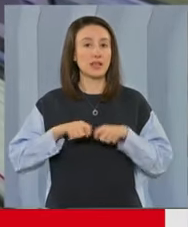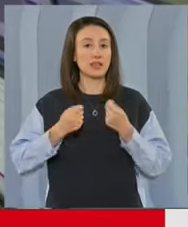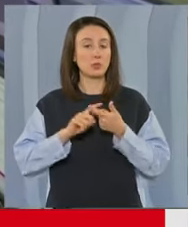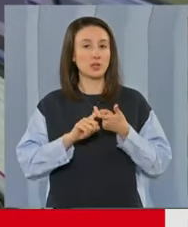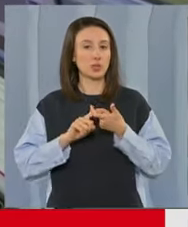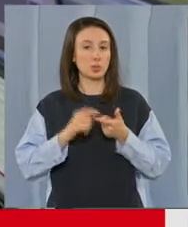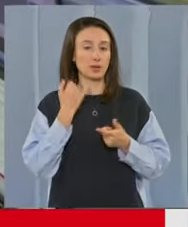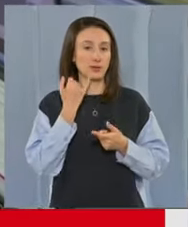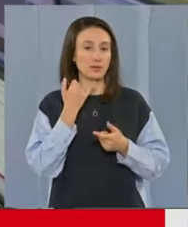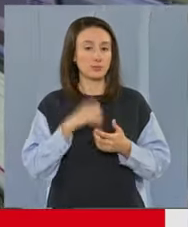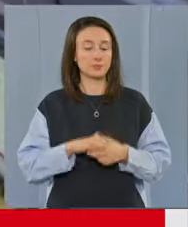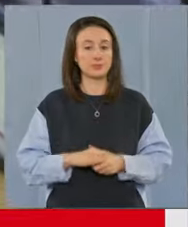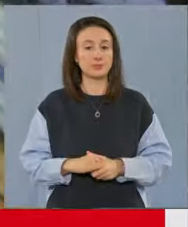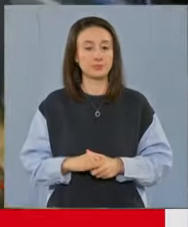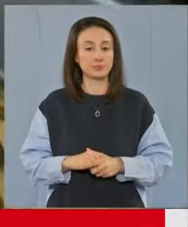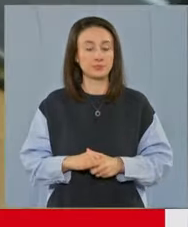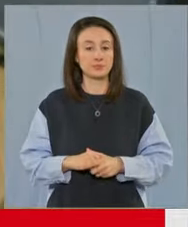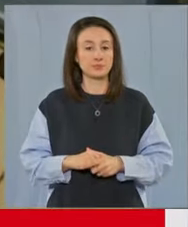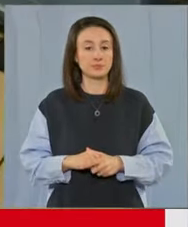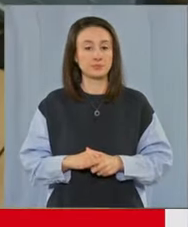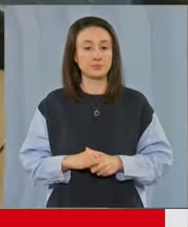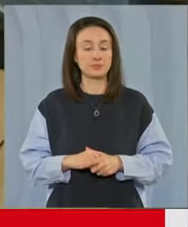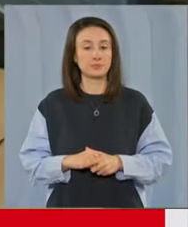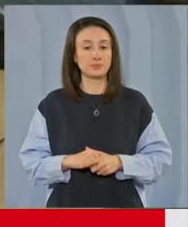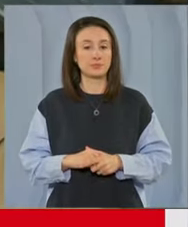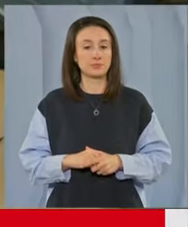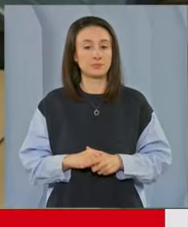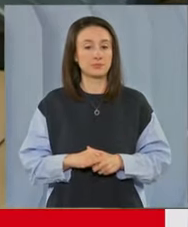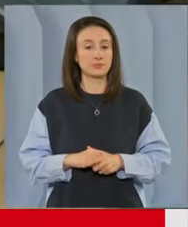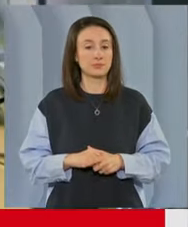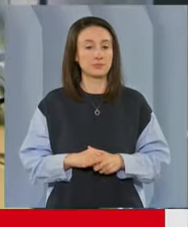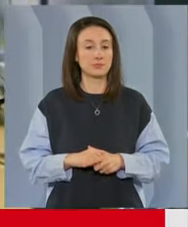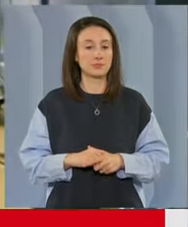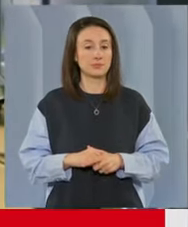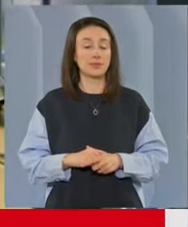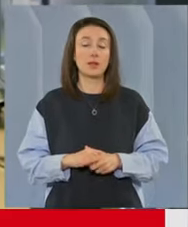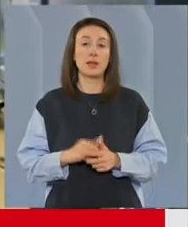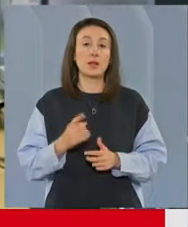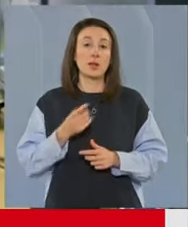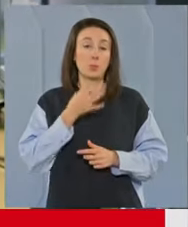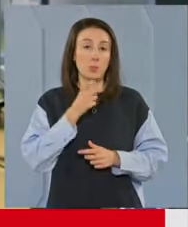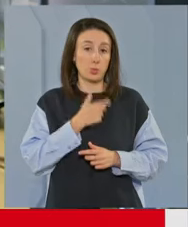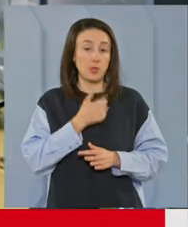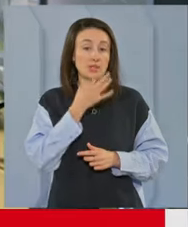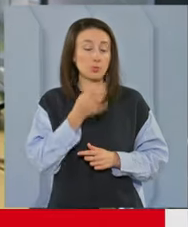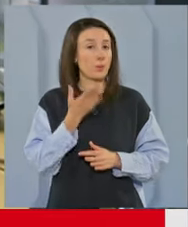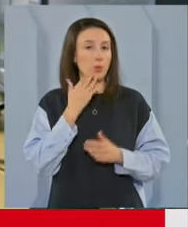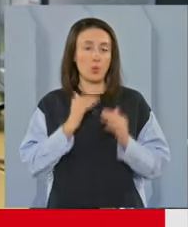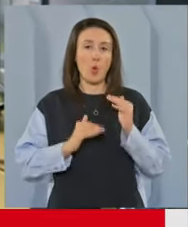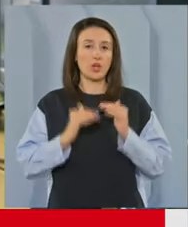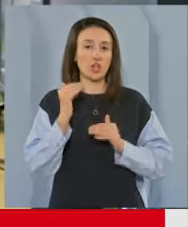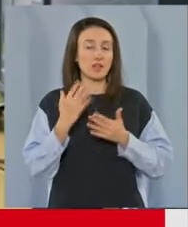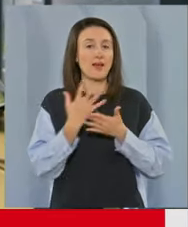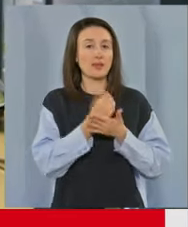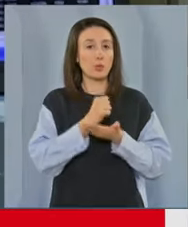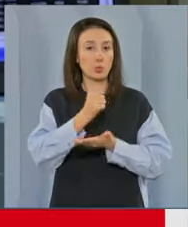această bugetare. Acum, sigur, putem ca să glumim cât de mult vrem să spunem că nu este o creștere spectaculoasă în casării bugetare dacă